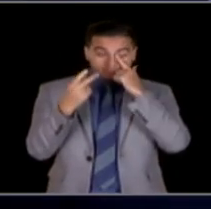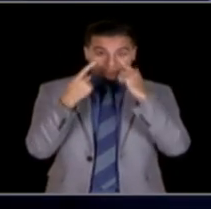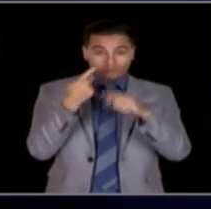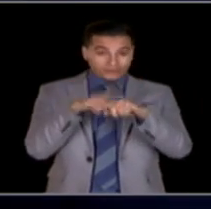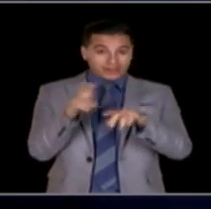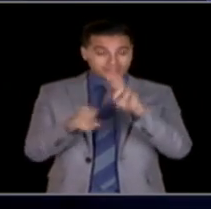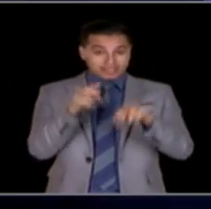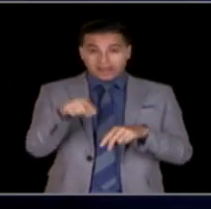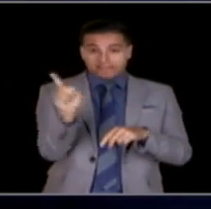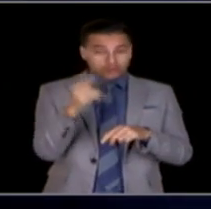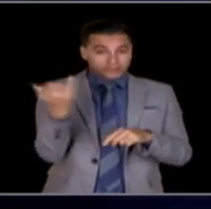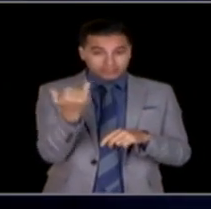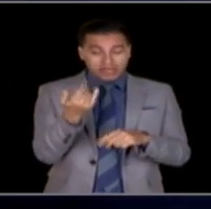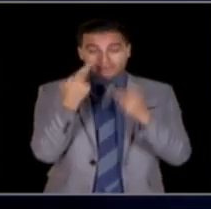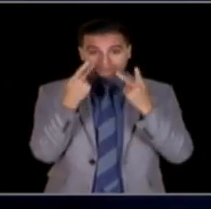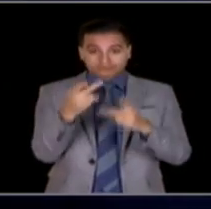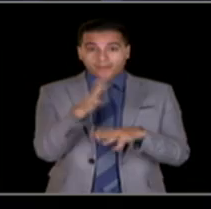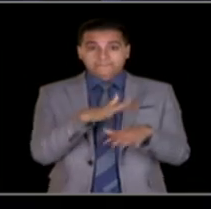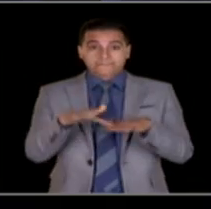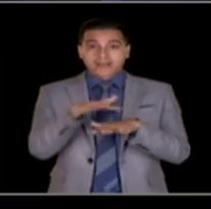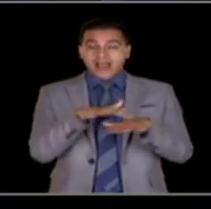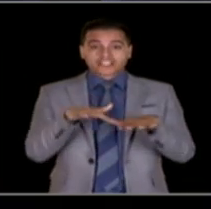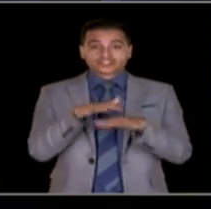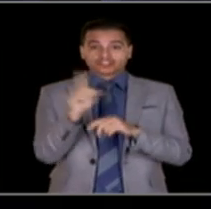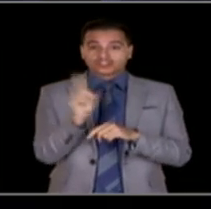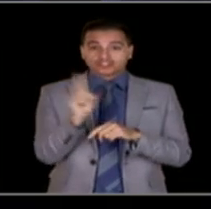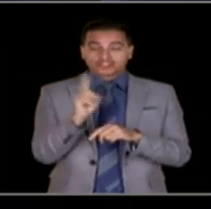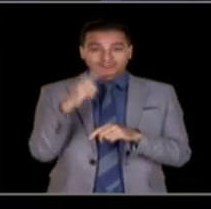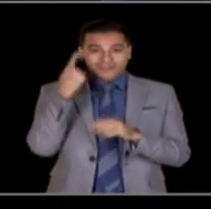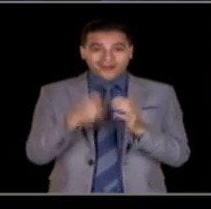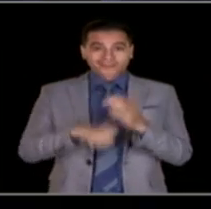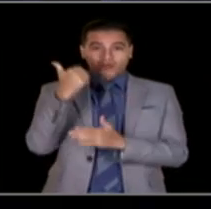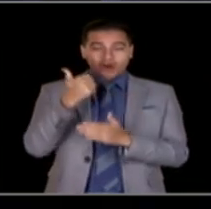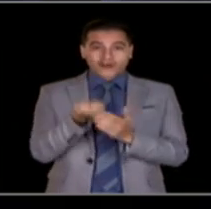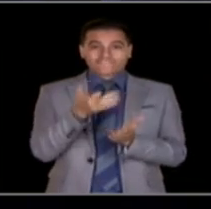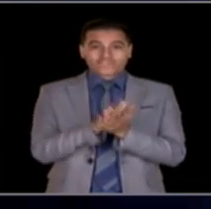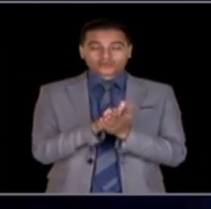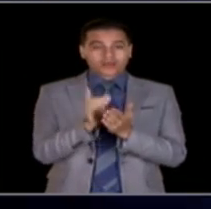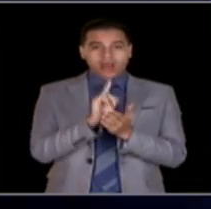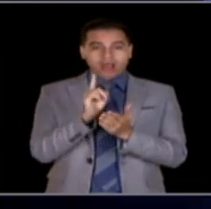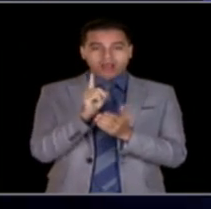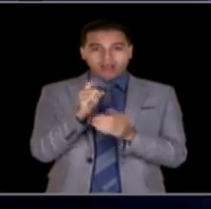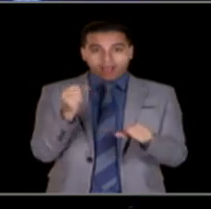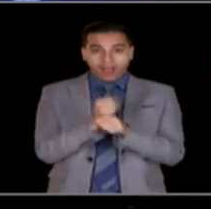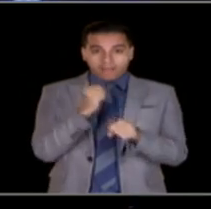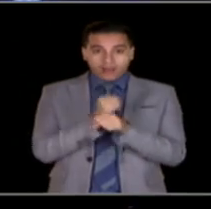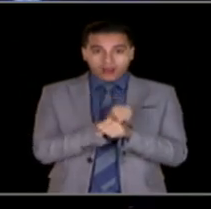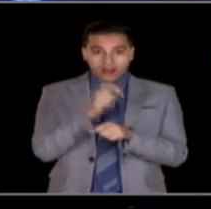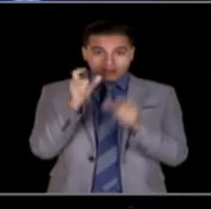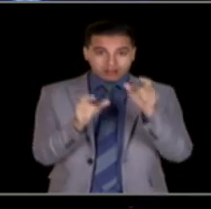والاسئله مش سهله، محدش هيكسب بالصدفه، اللي يستحق